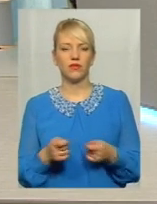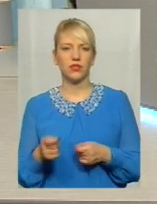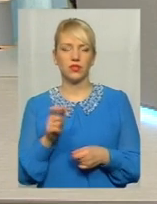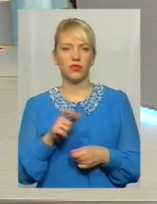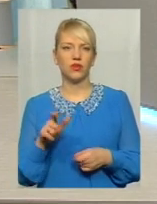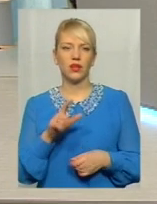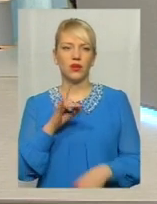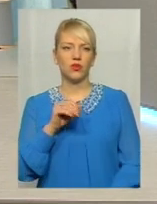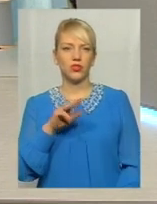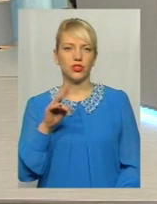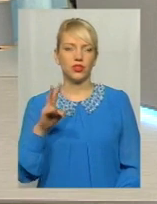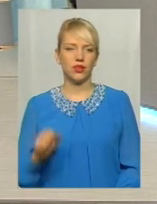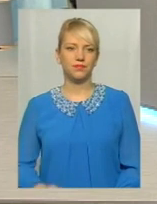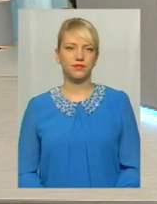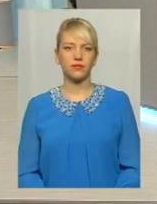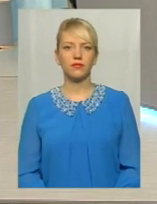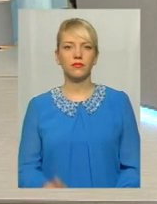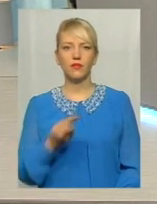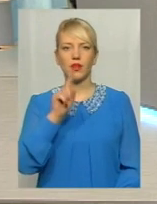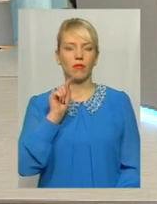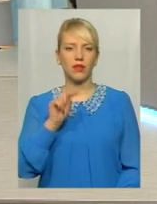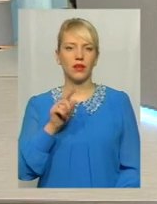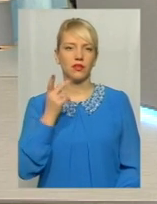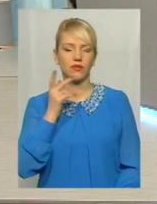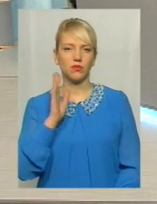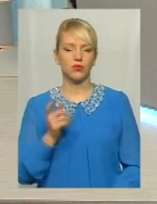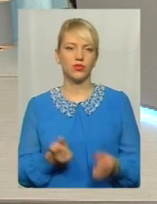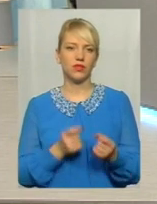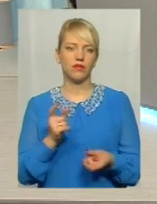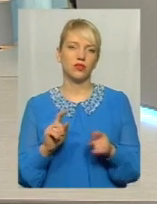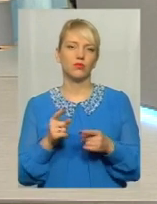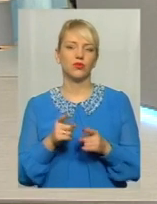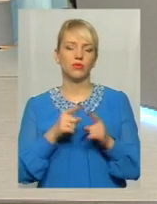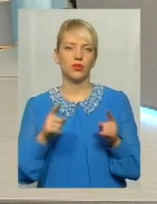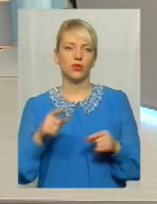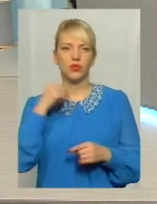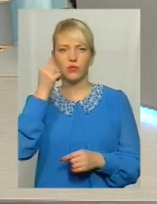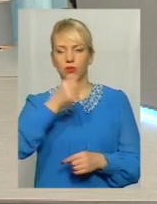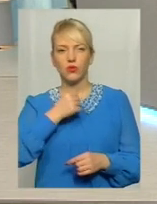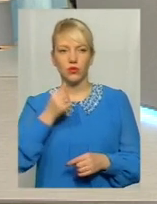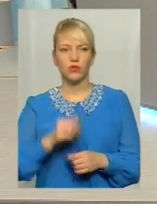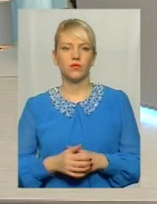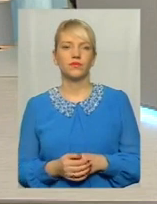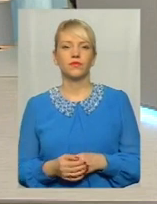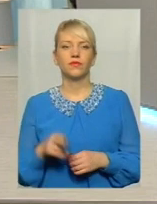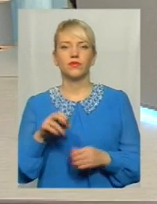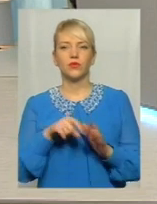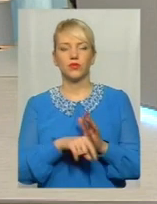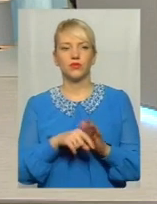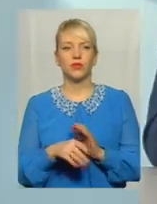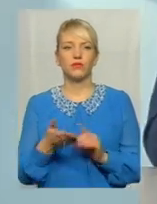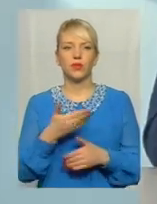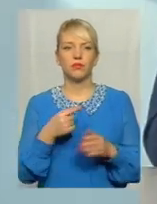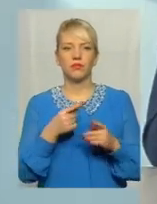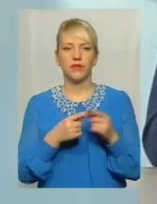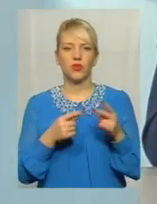Рожичне. Питання вони завжди будуть з'являтися. Чому? Тому що протягом року, по суті, ми навіть більше півтора року ми